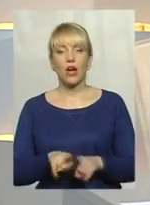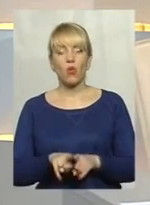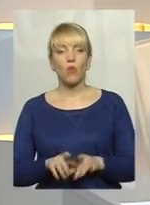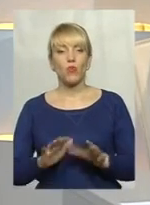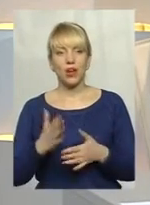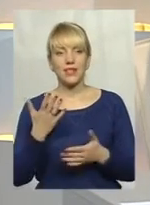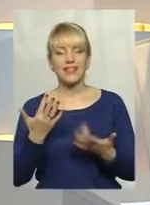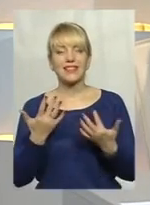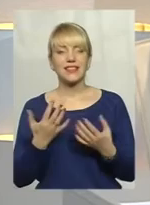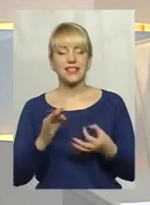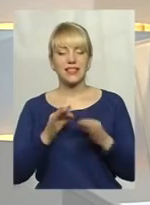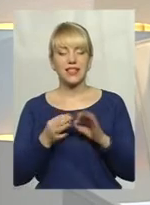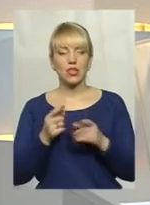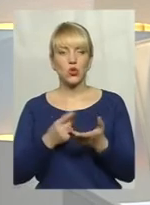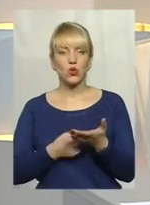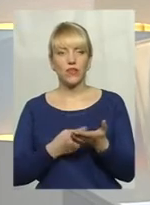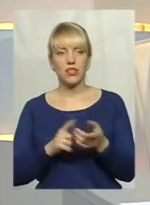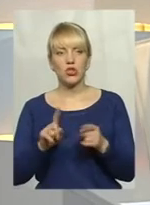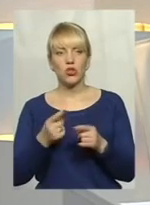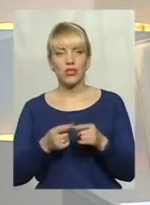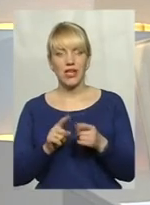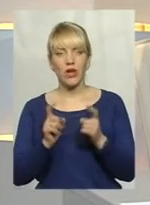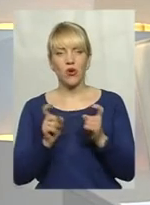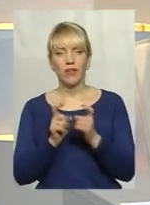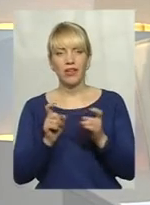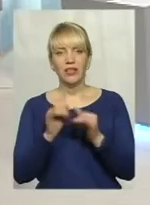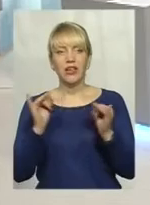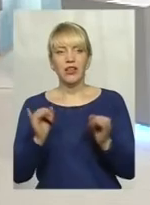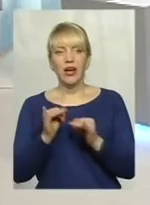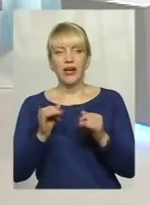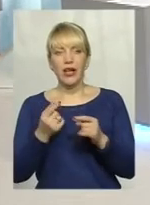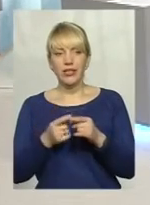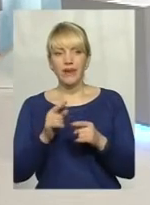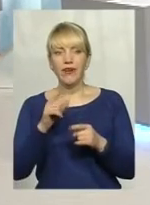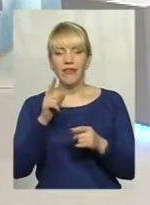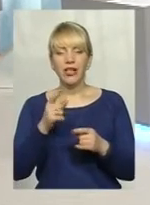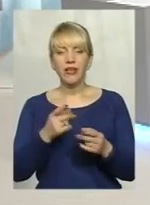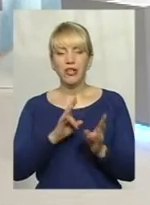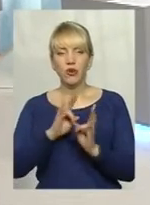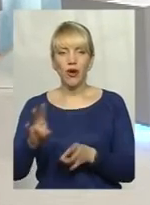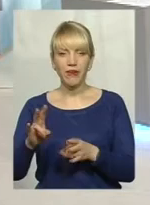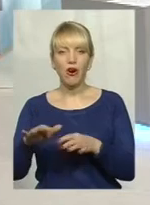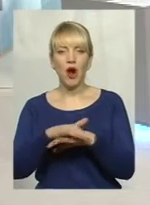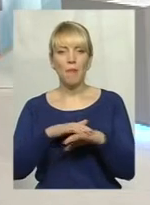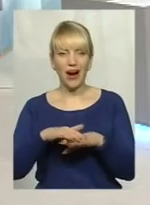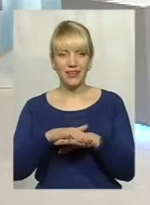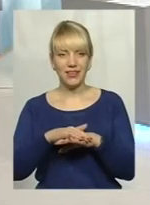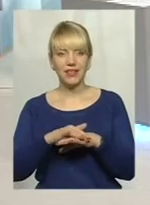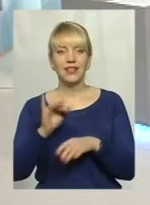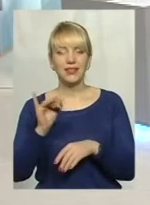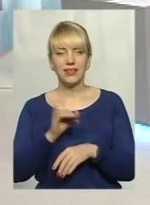складно довести, що оцей конфлікт інтересів, він зашкодив громаді,